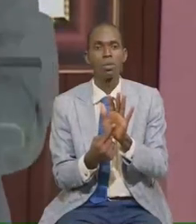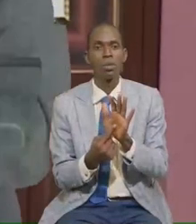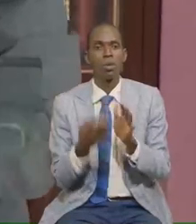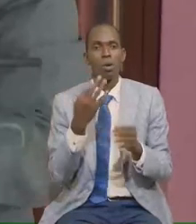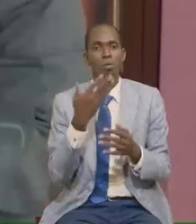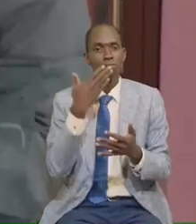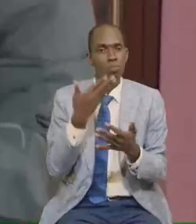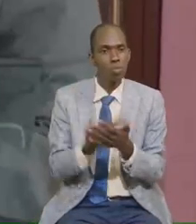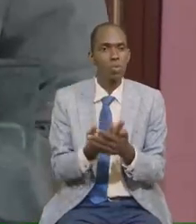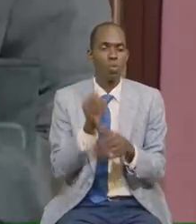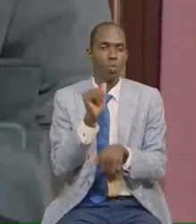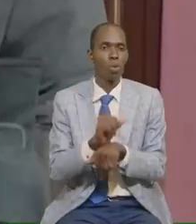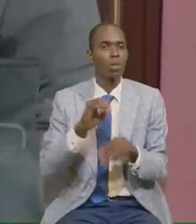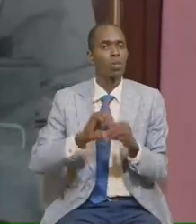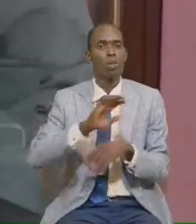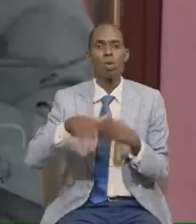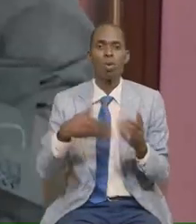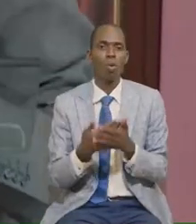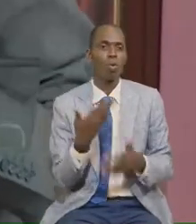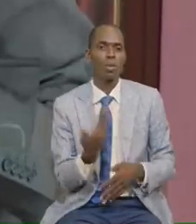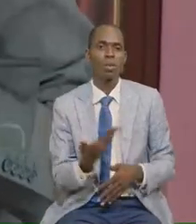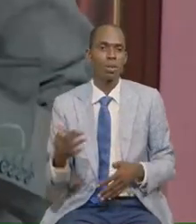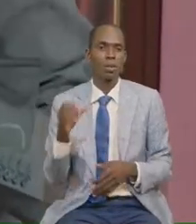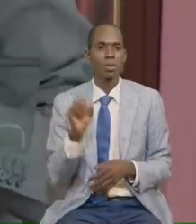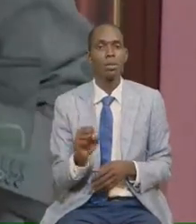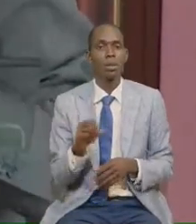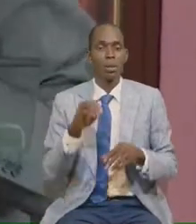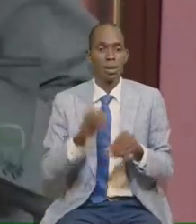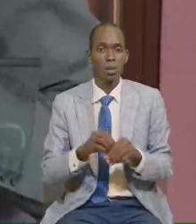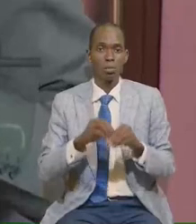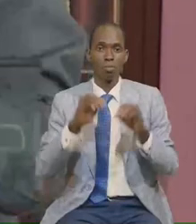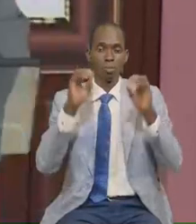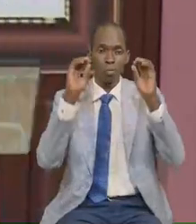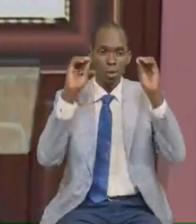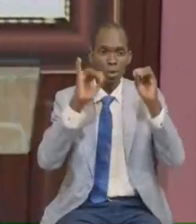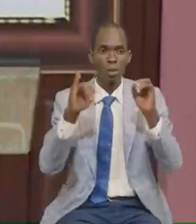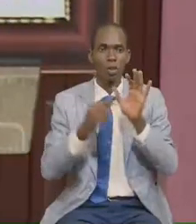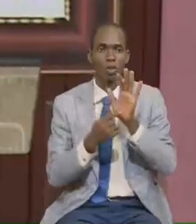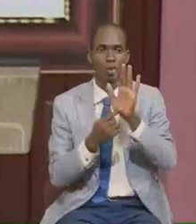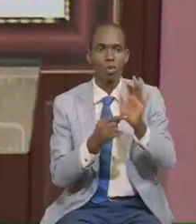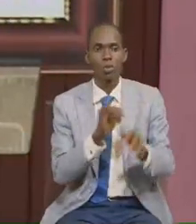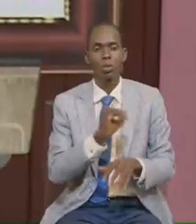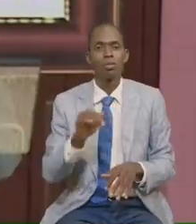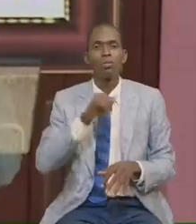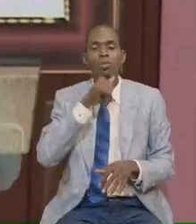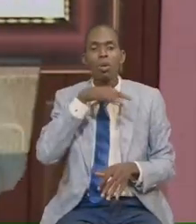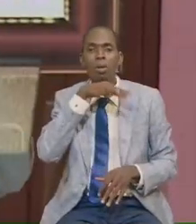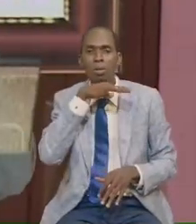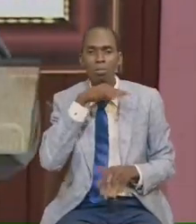en toute chose et donne un enseignement pur digne